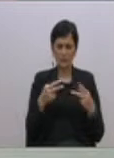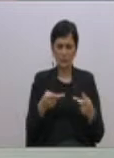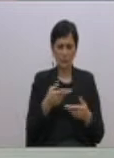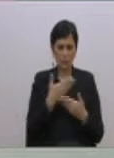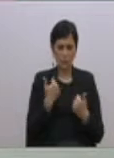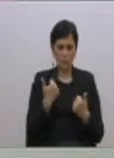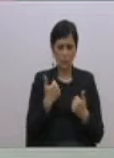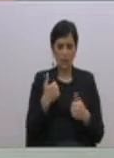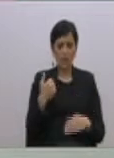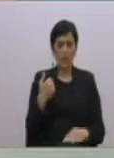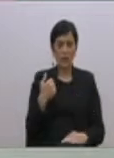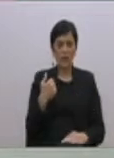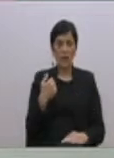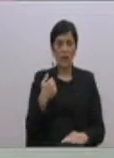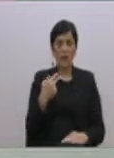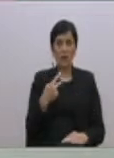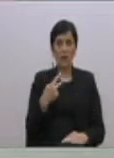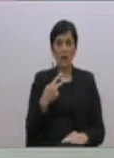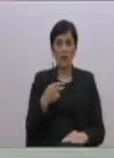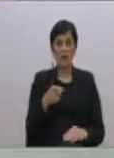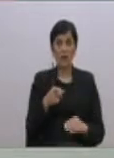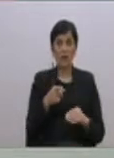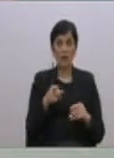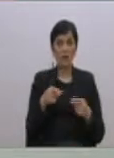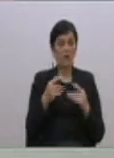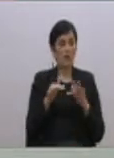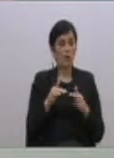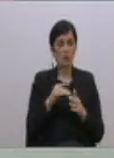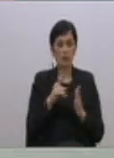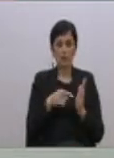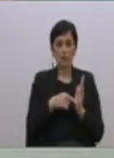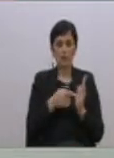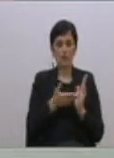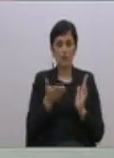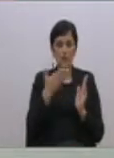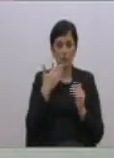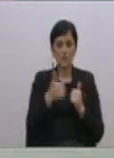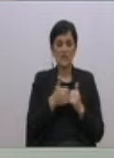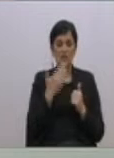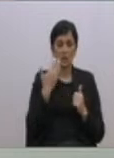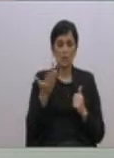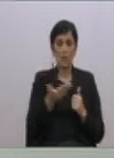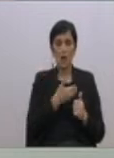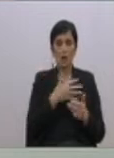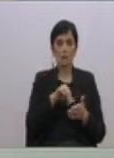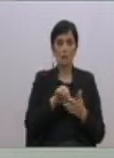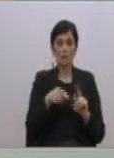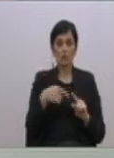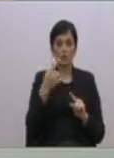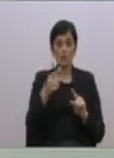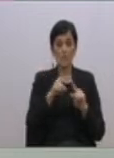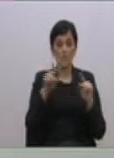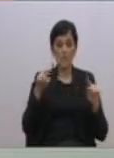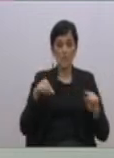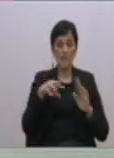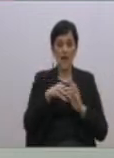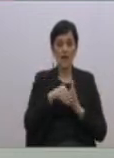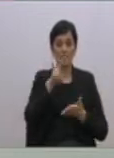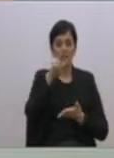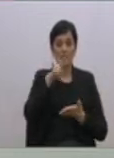წარმოდგენილი. მეორე მუხლში თუ არის შემცვლელი? აქაც არ განხორციელებულა ცვლილება. კითხვები არ არის? თანამშრომლის არშოს გამოსვლა. შემდეგი ამ პაკეტში